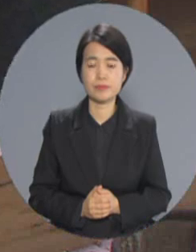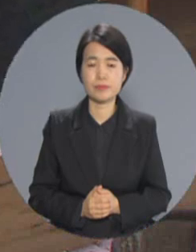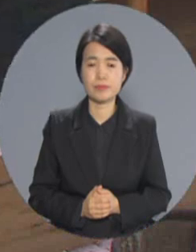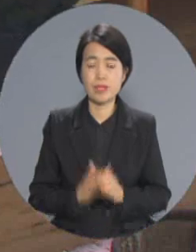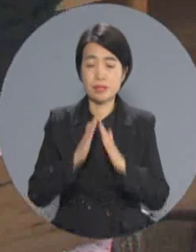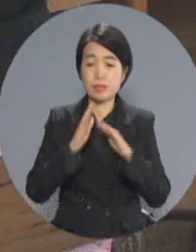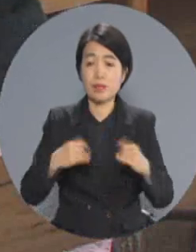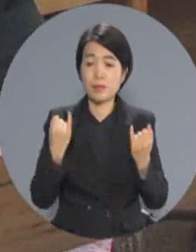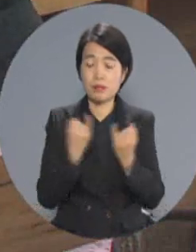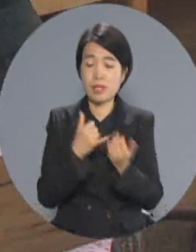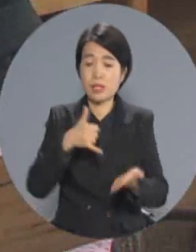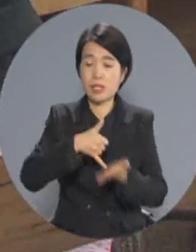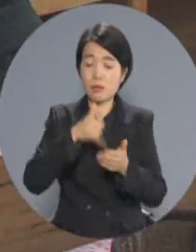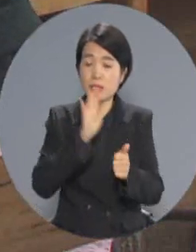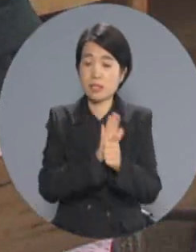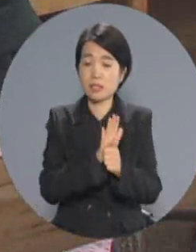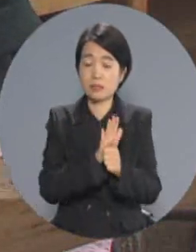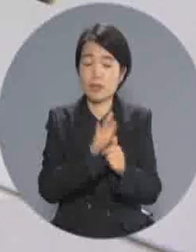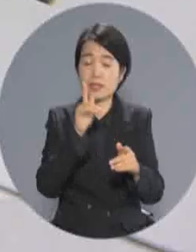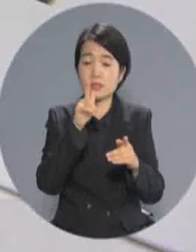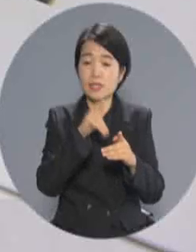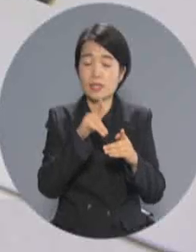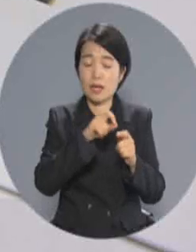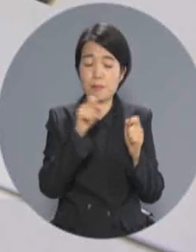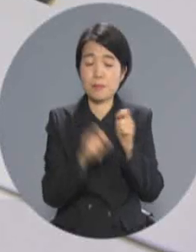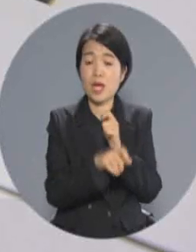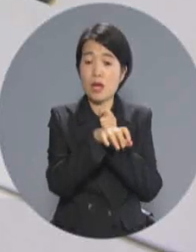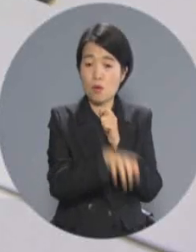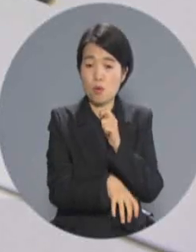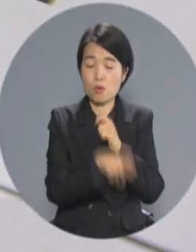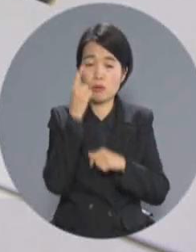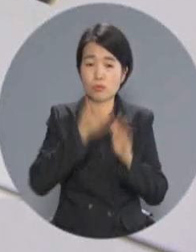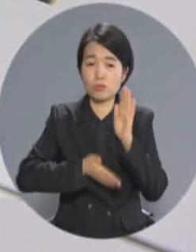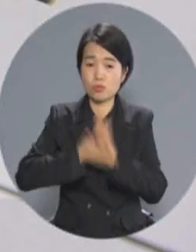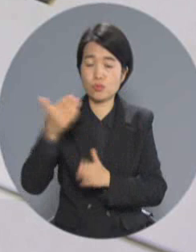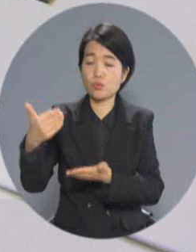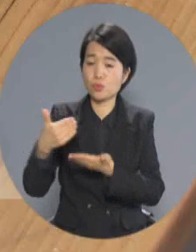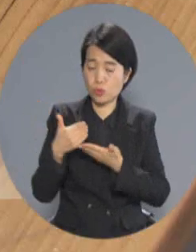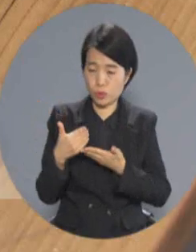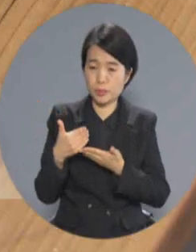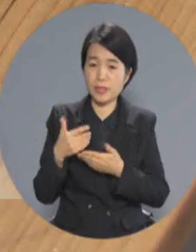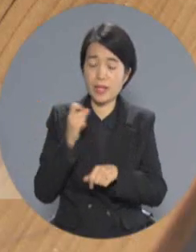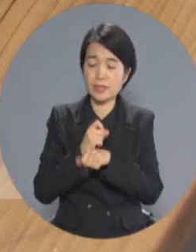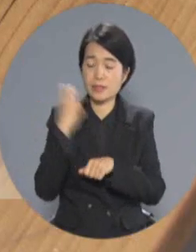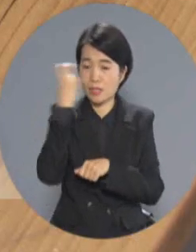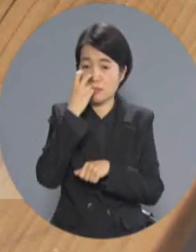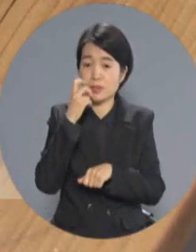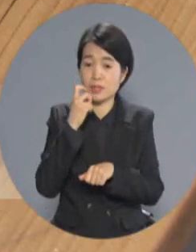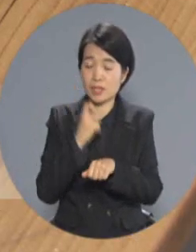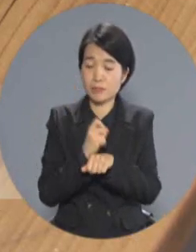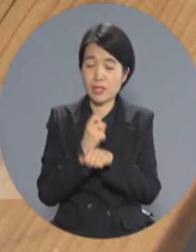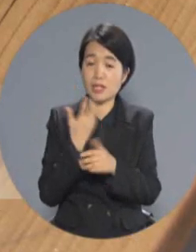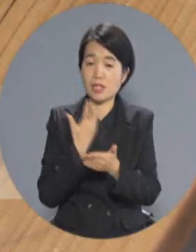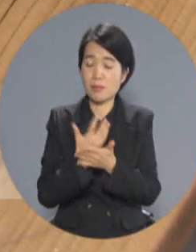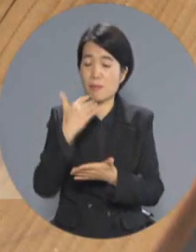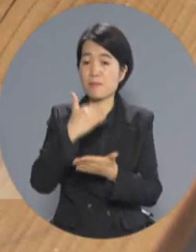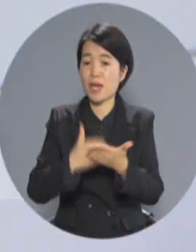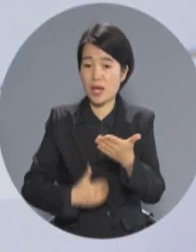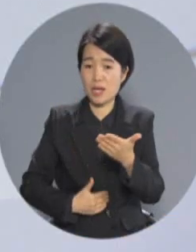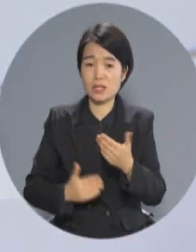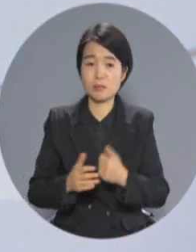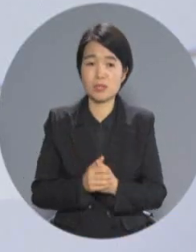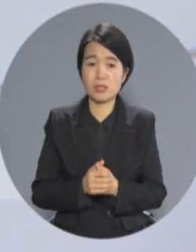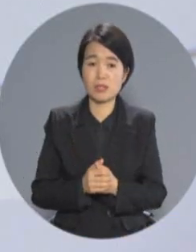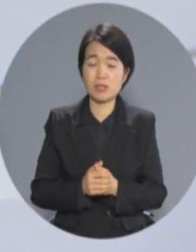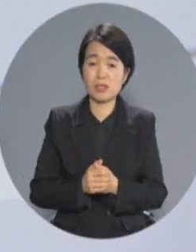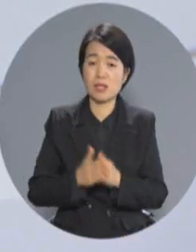전남 여성 인권지원센터 내 한 부설기관이 여수시로부터 요청받은 행정사무감사 자료 항목입니다